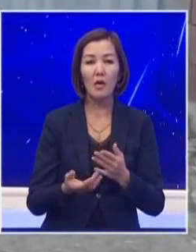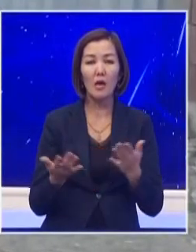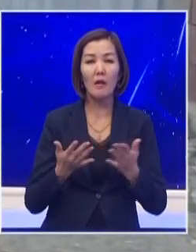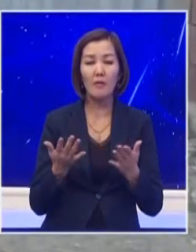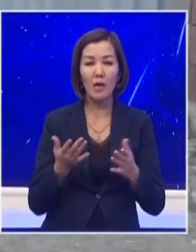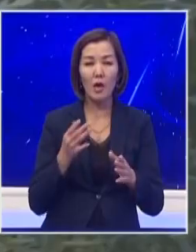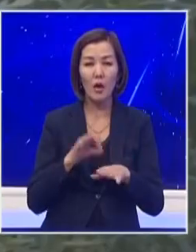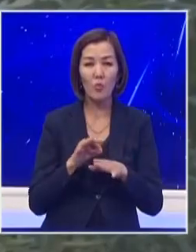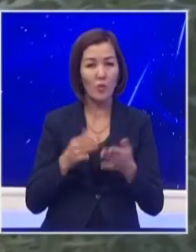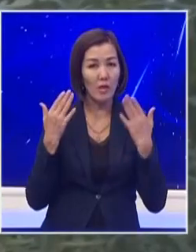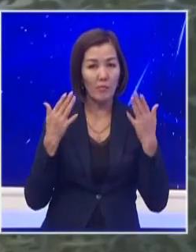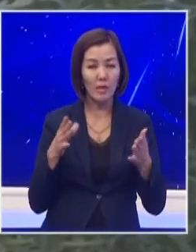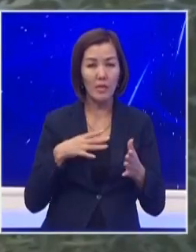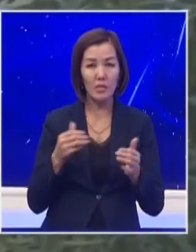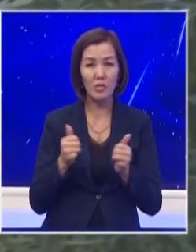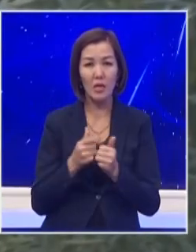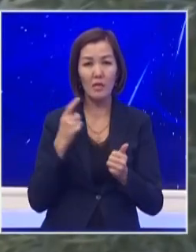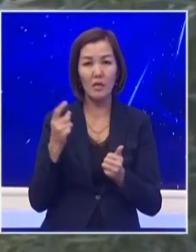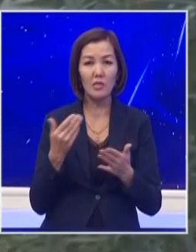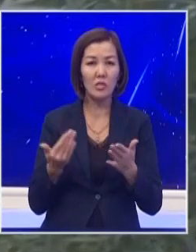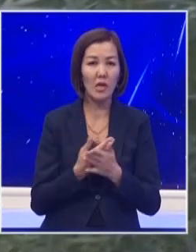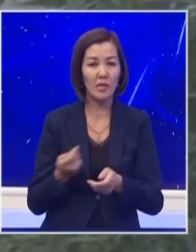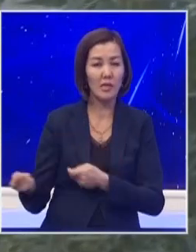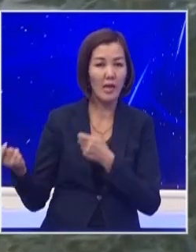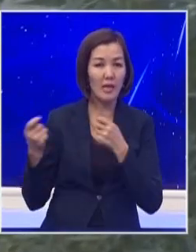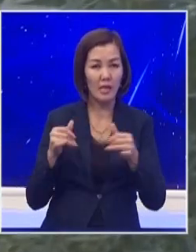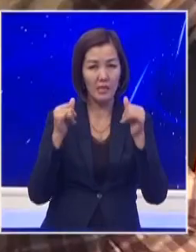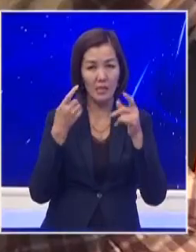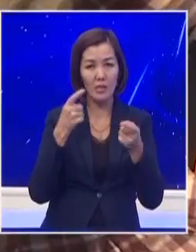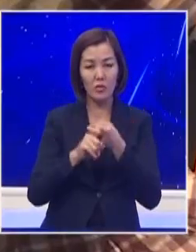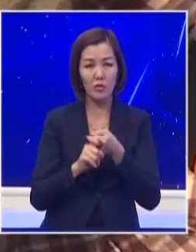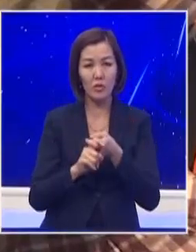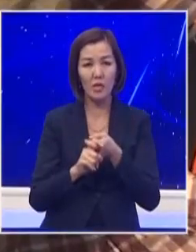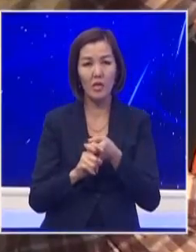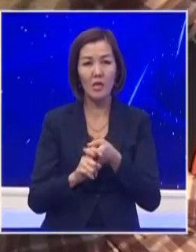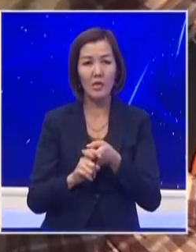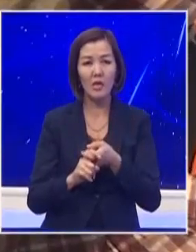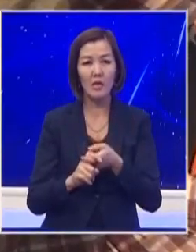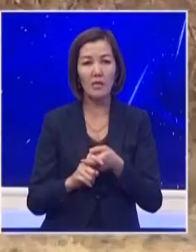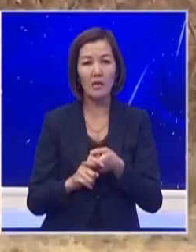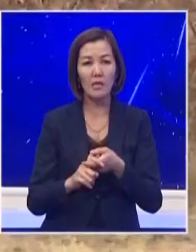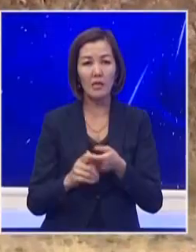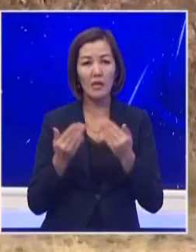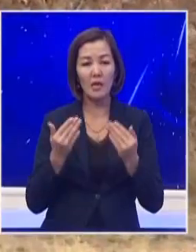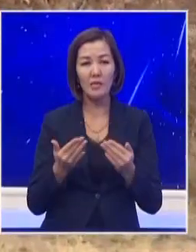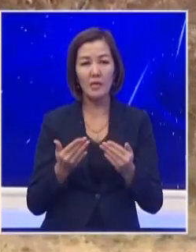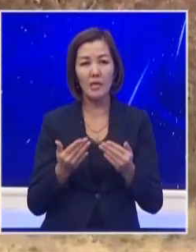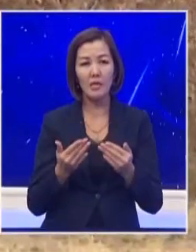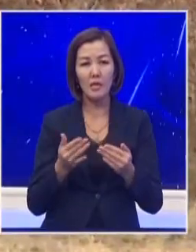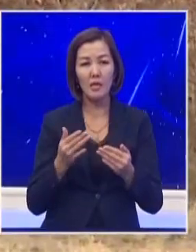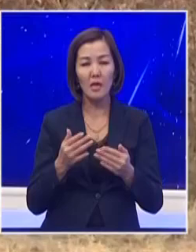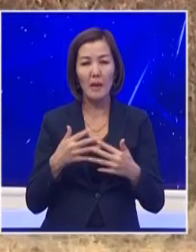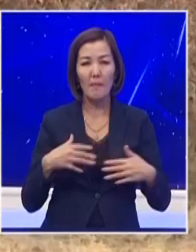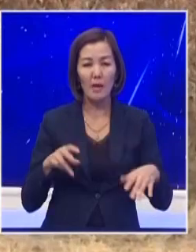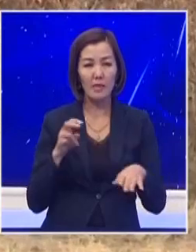бар. Кейбірі жақын маңдағы шаруашылыққа жаңадан әкелінген ірі қарадан жұқты десе, енді бірі мал кенесі сорымызға айналды дейді. Ал мал